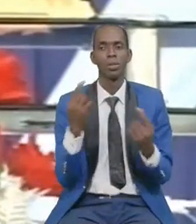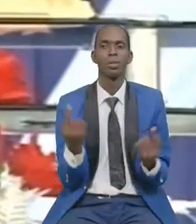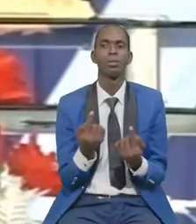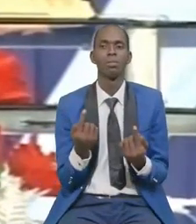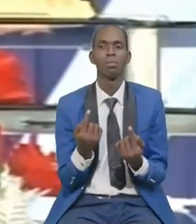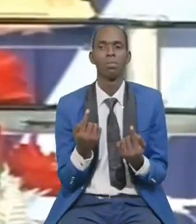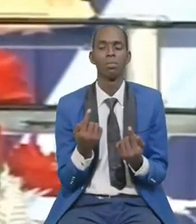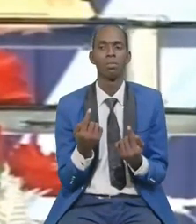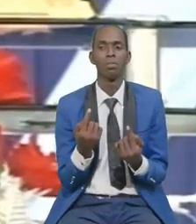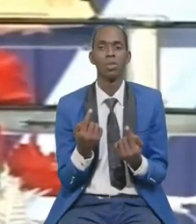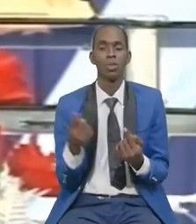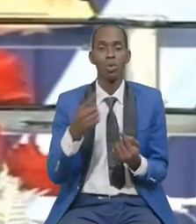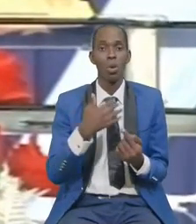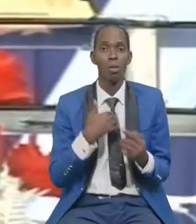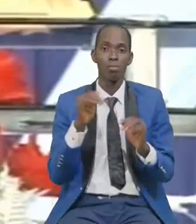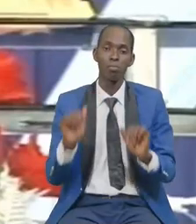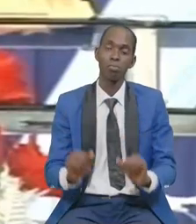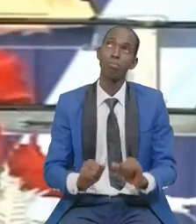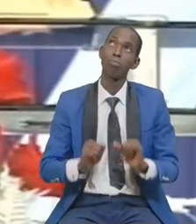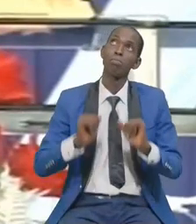Tu vas les remettre à Christ.